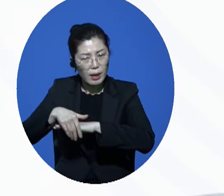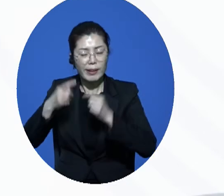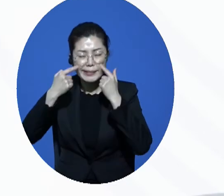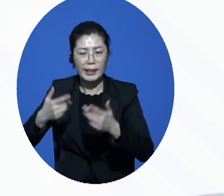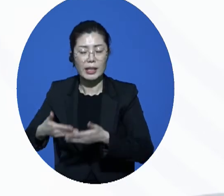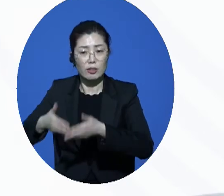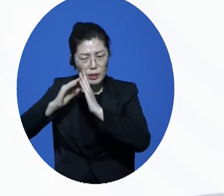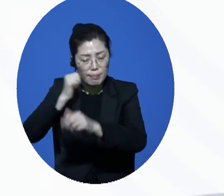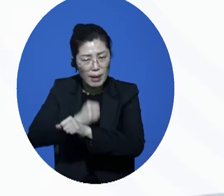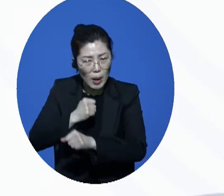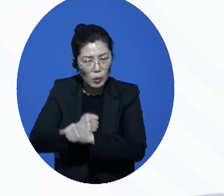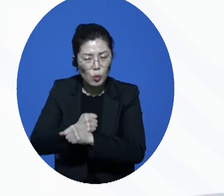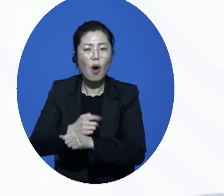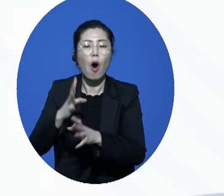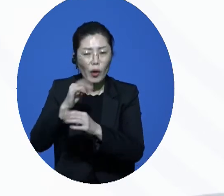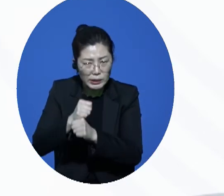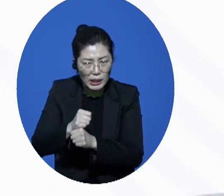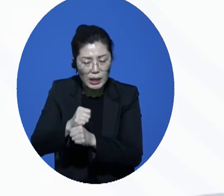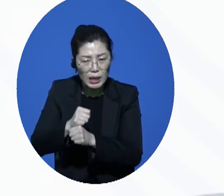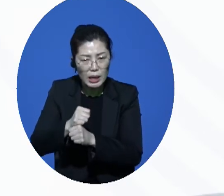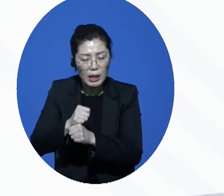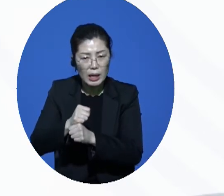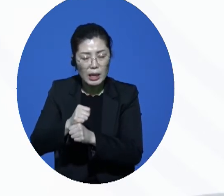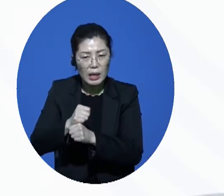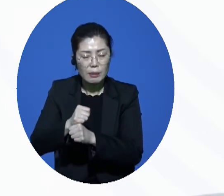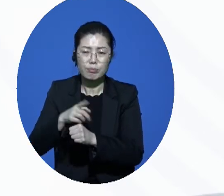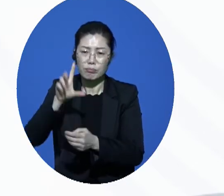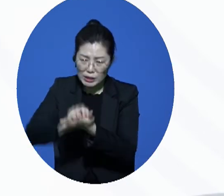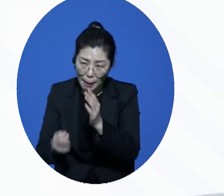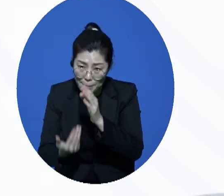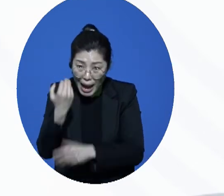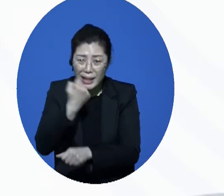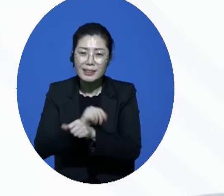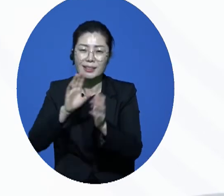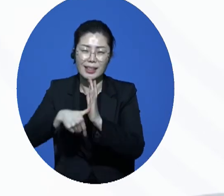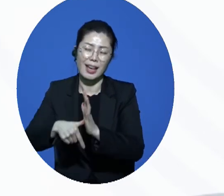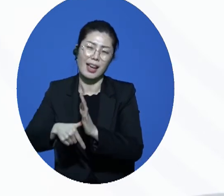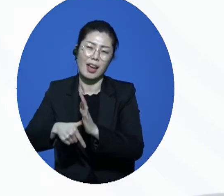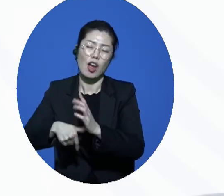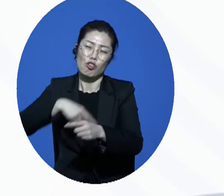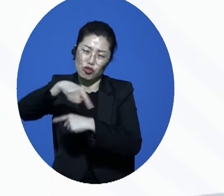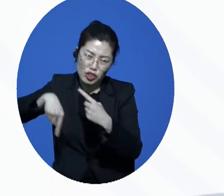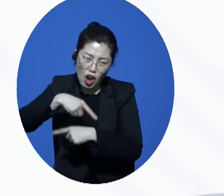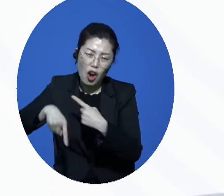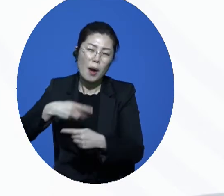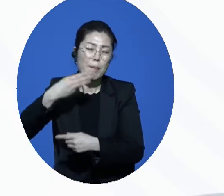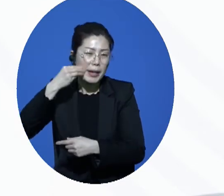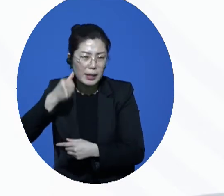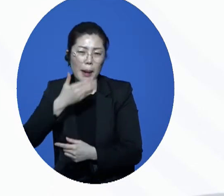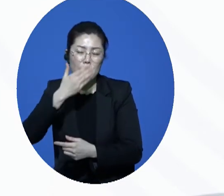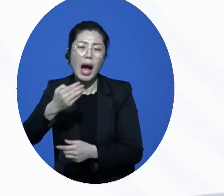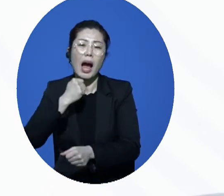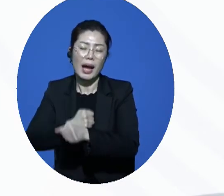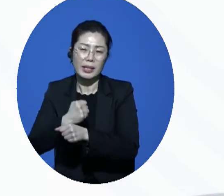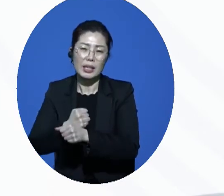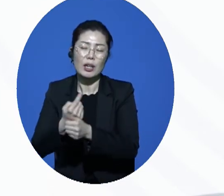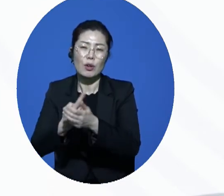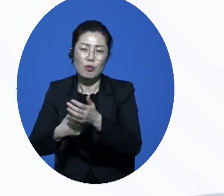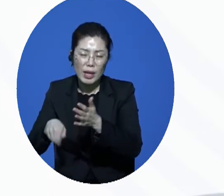매뉴얼을 작성해서 언제든 운영할 수 있는 체계를 가져가라는 게 우리의 청구 취지였습니다.